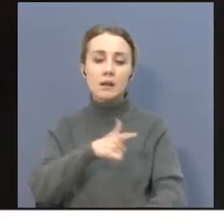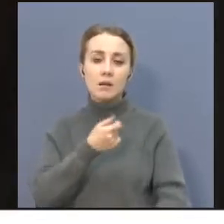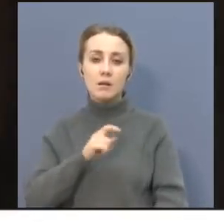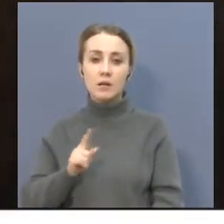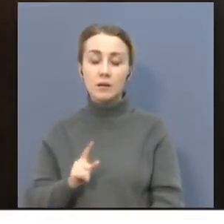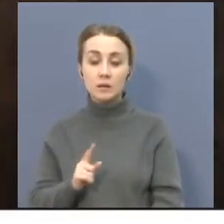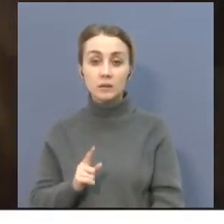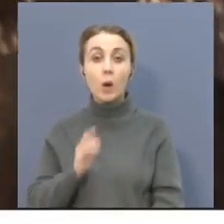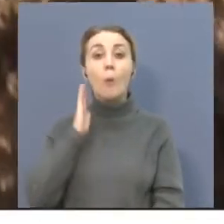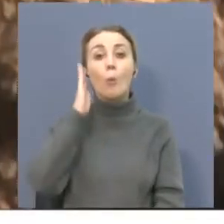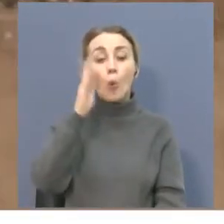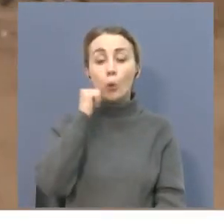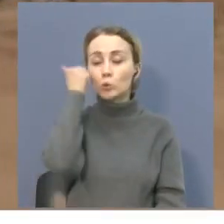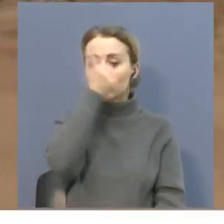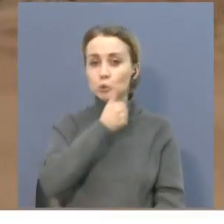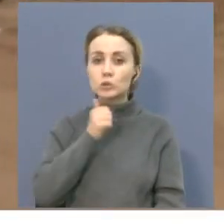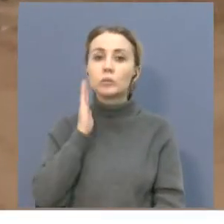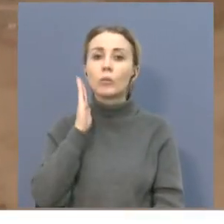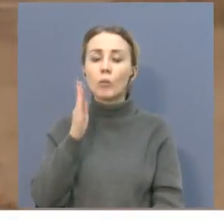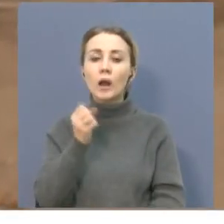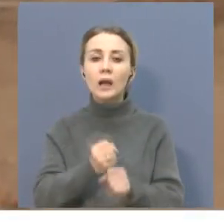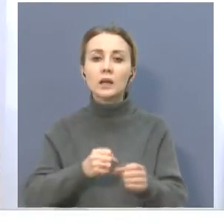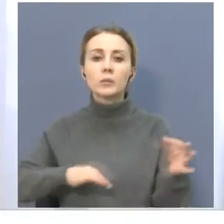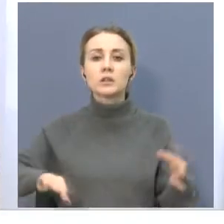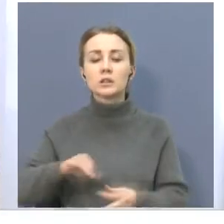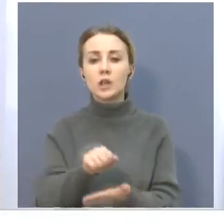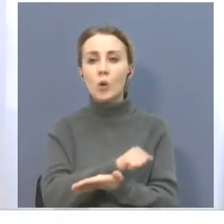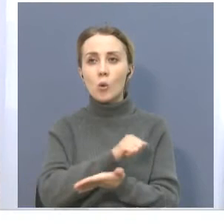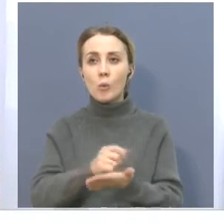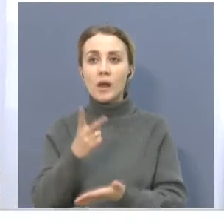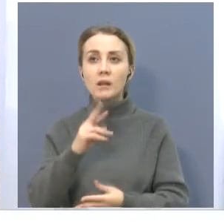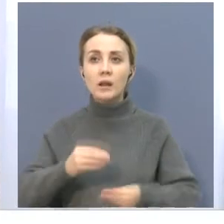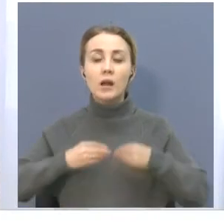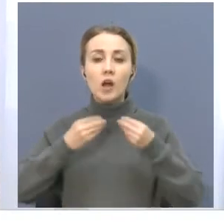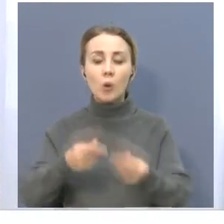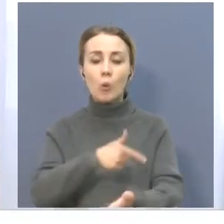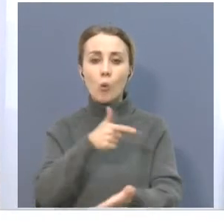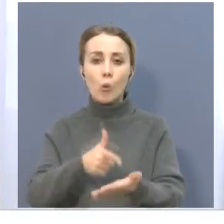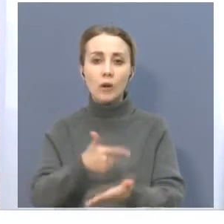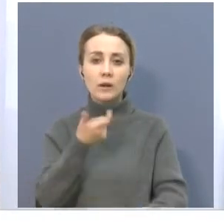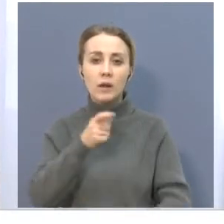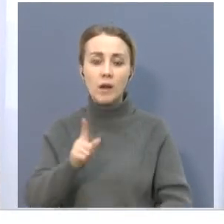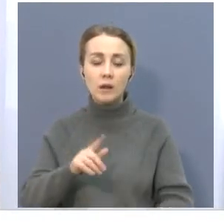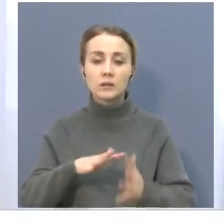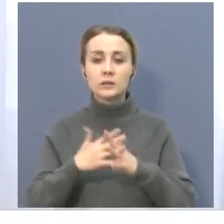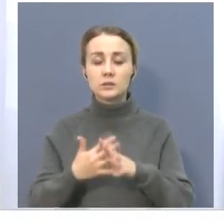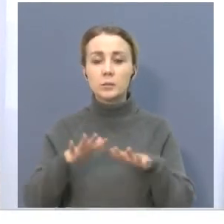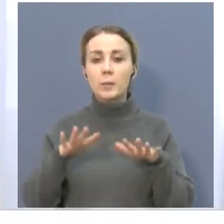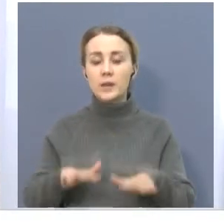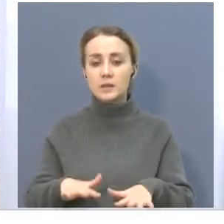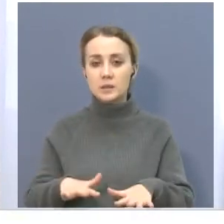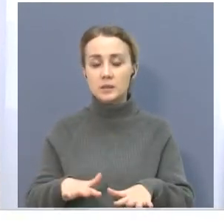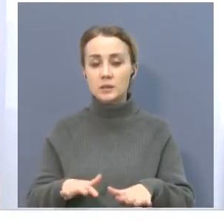әзірленіп, өңірде құбыр тарту жұмыстары жүргізіліп жатыр. По состоянию на 1 января 2021 года биыл